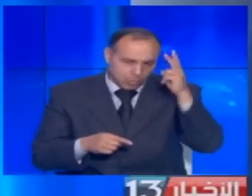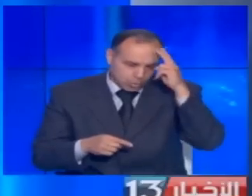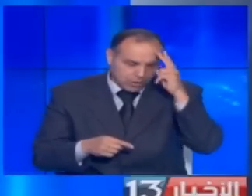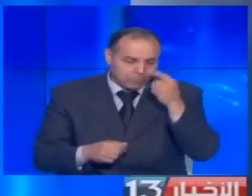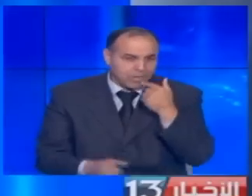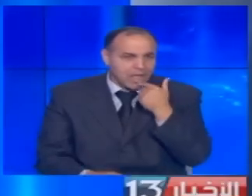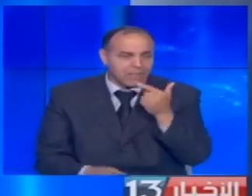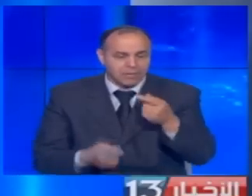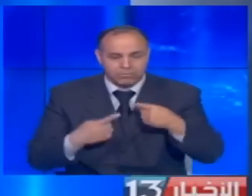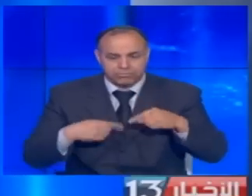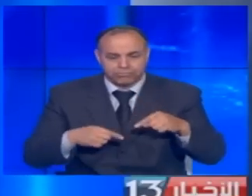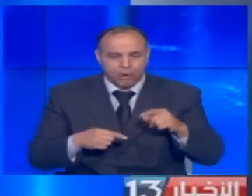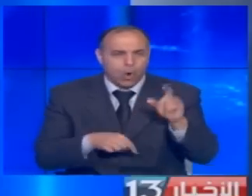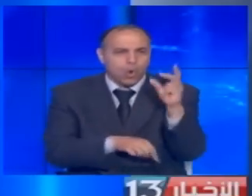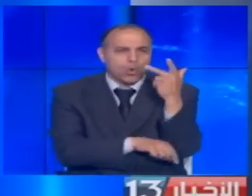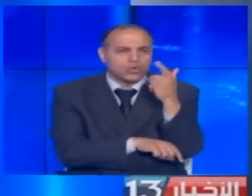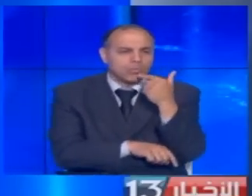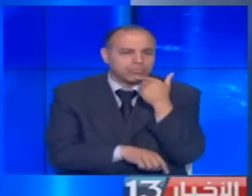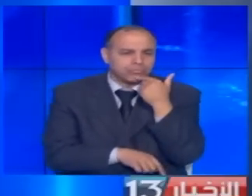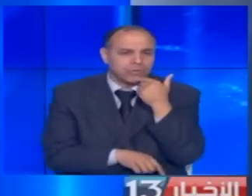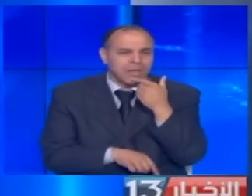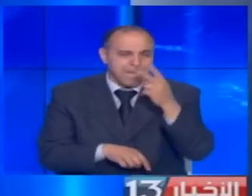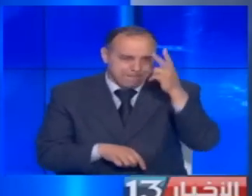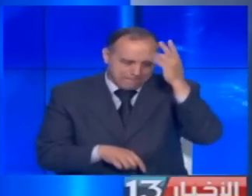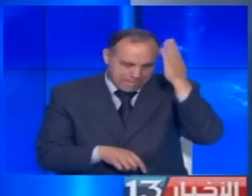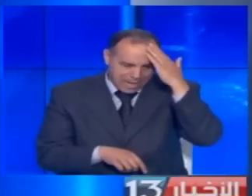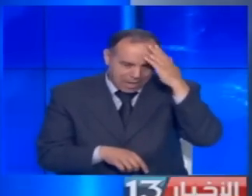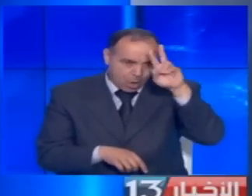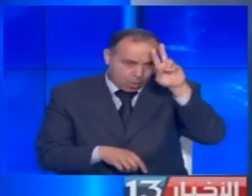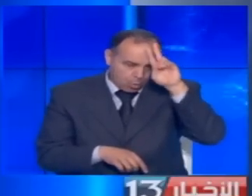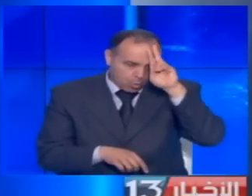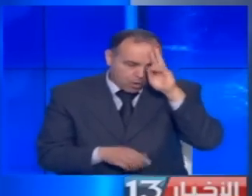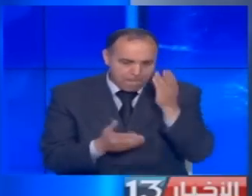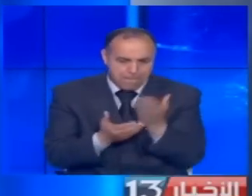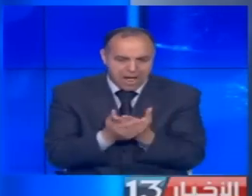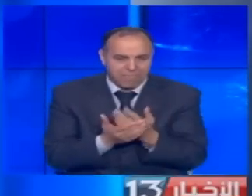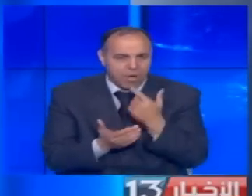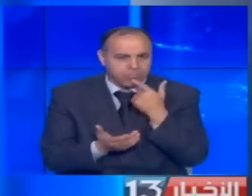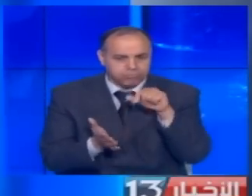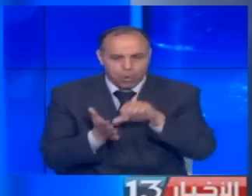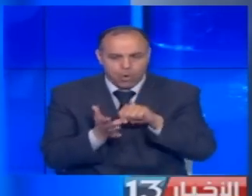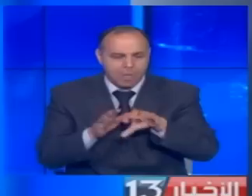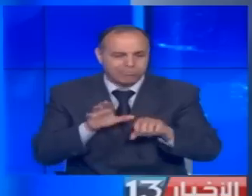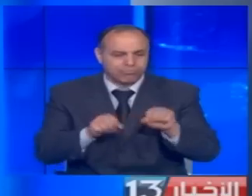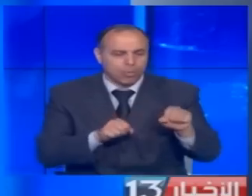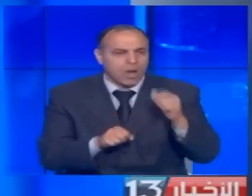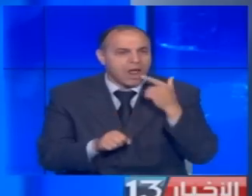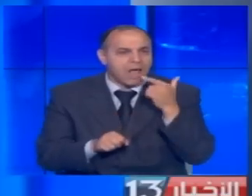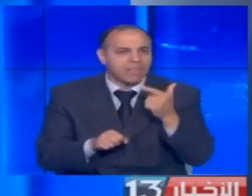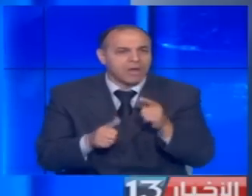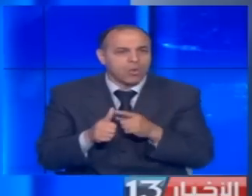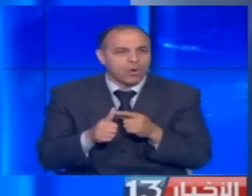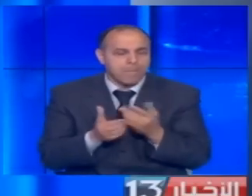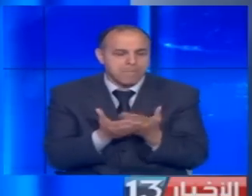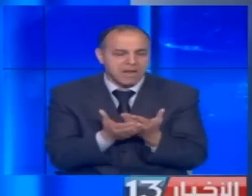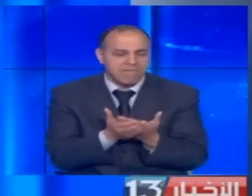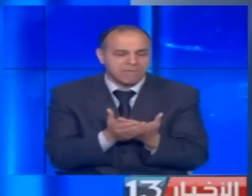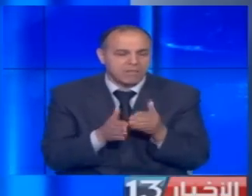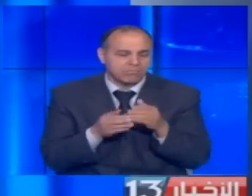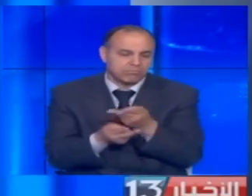قمه القدس كما اسماها العاهل السعودي جعلت ملف النفوذ الايراني في المنظمه على راس الملفات